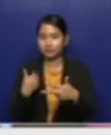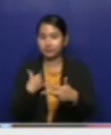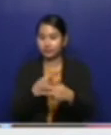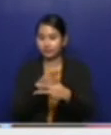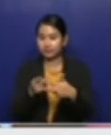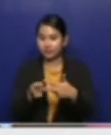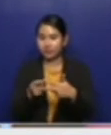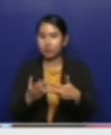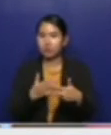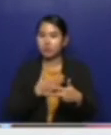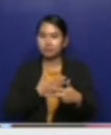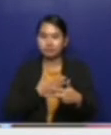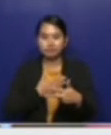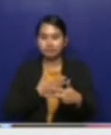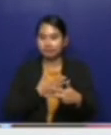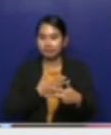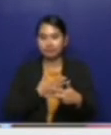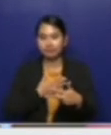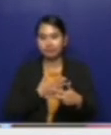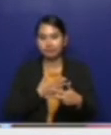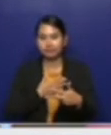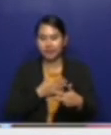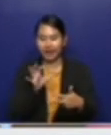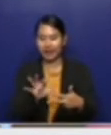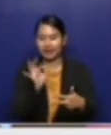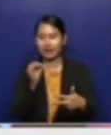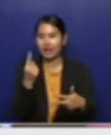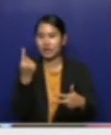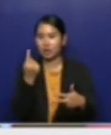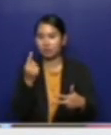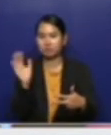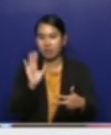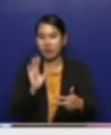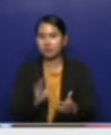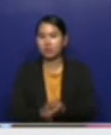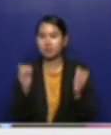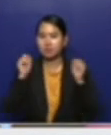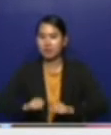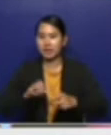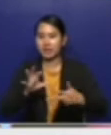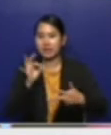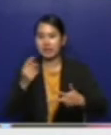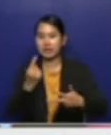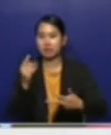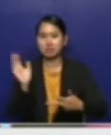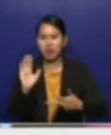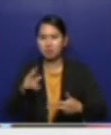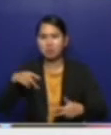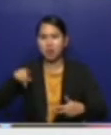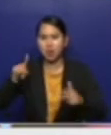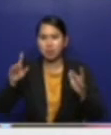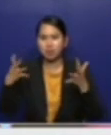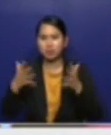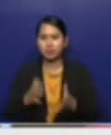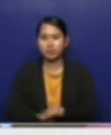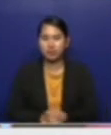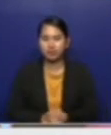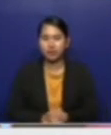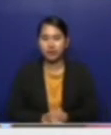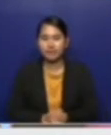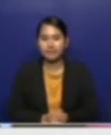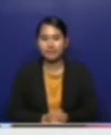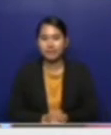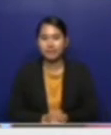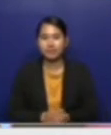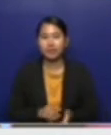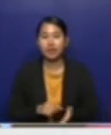อผมไม่อยากให้โหวตเอาข้อใดข้อหนึ่งให้สมาชิกลงมติเอาข้อใดข้อหนึ่งไม่เป็นประโยชน์ครับเสนอให้ท่าน